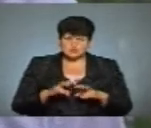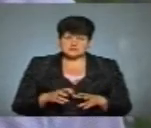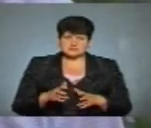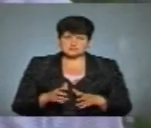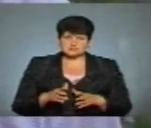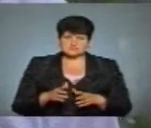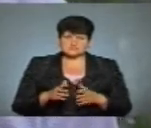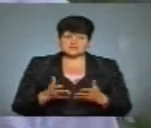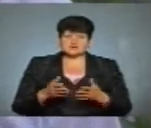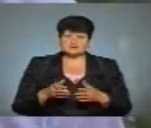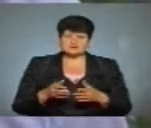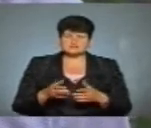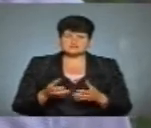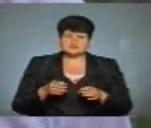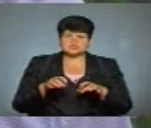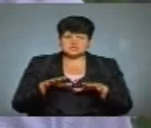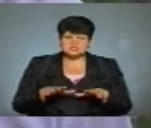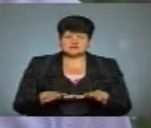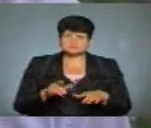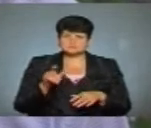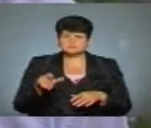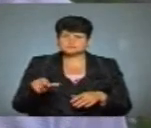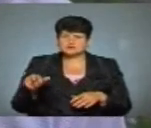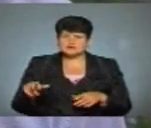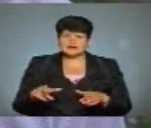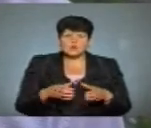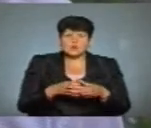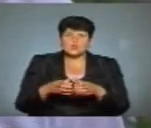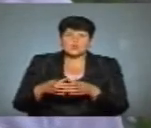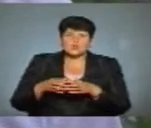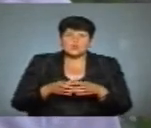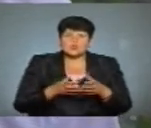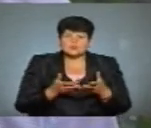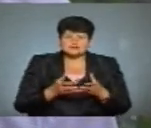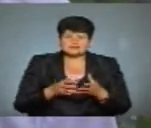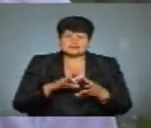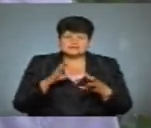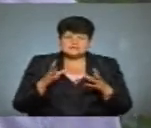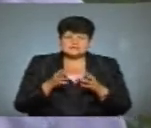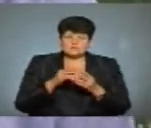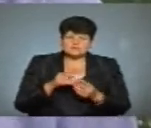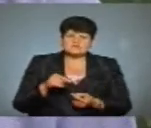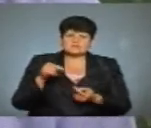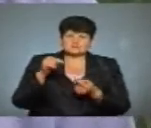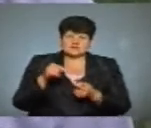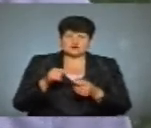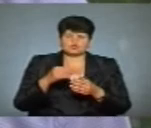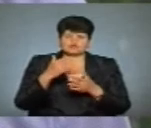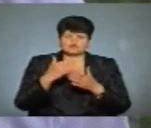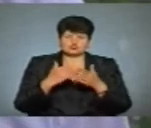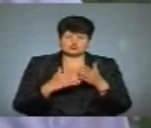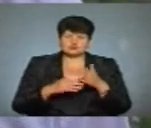з визначенням контингентів дослідження або когорт, які на загал відповідають структурі